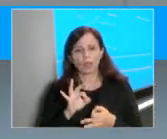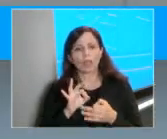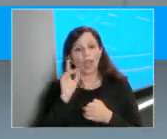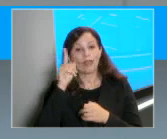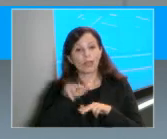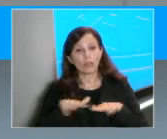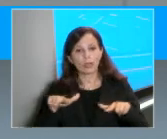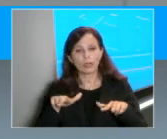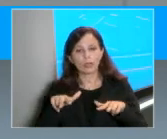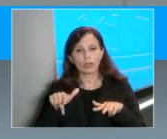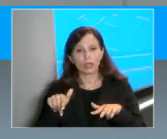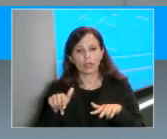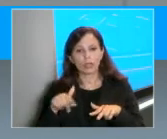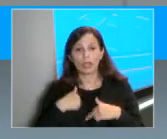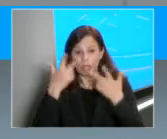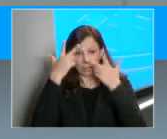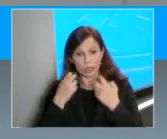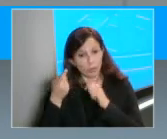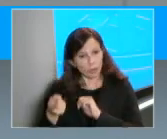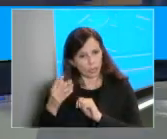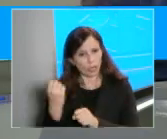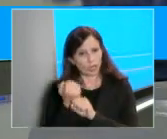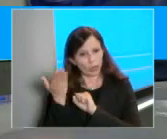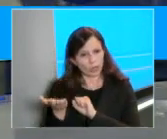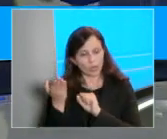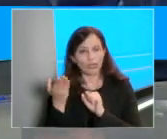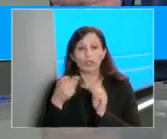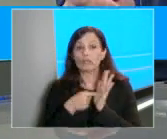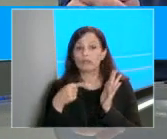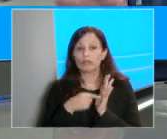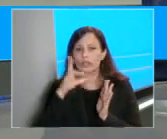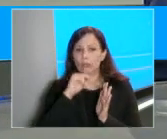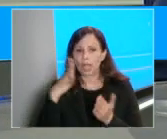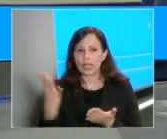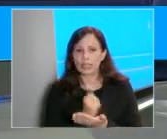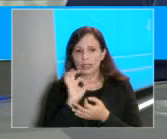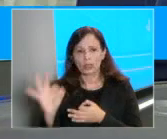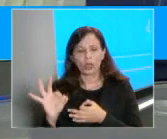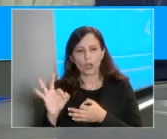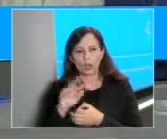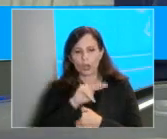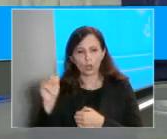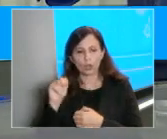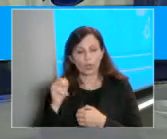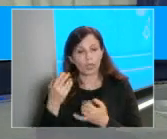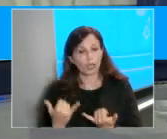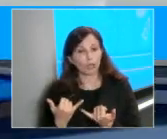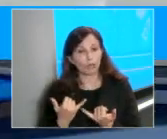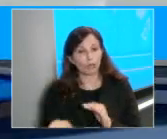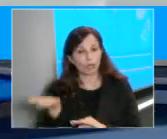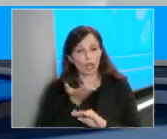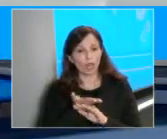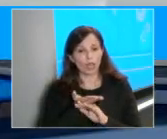שהוא יעשה את זה? כי בסוף זה הולך... אני מצפה ממנו לעשות את זה, כדי שידבר על ההישגים שלו. כך למשל את הנושא שהיום עלה על סדר היום